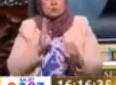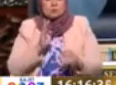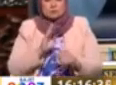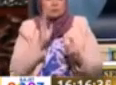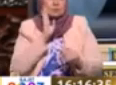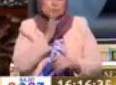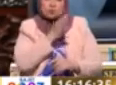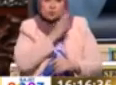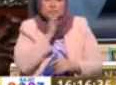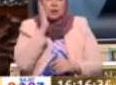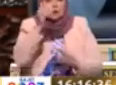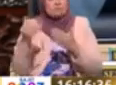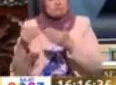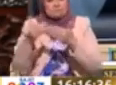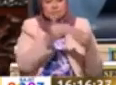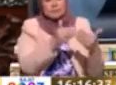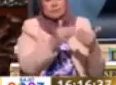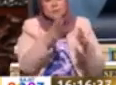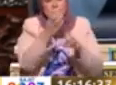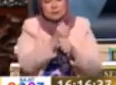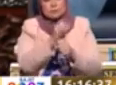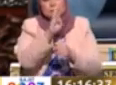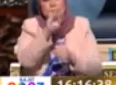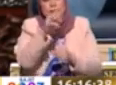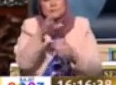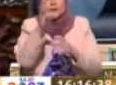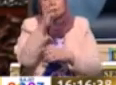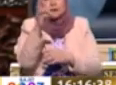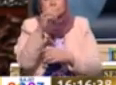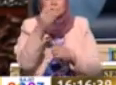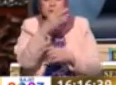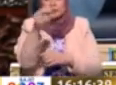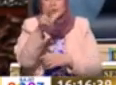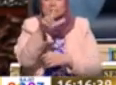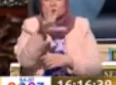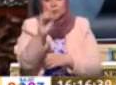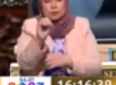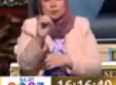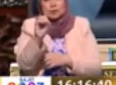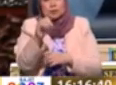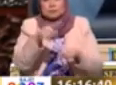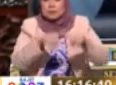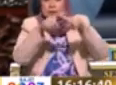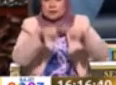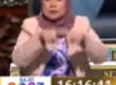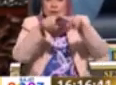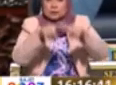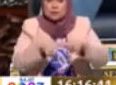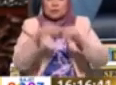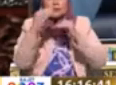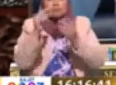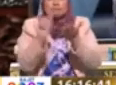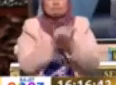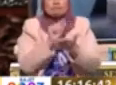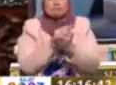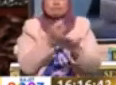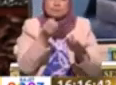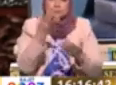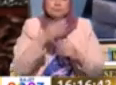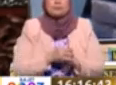pula, mereka akan terus menerima BKM masing-masing sebanyak RM600 dan RM350 bergantung kepada had pendapatan